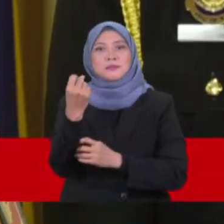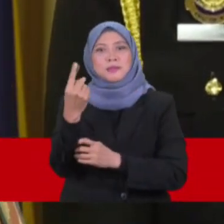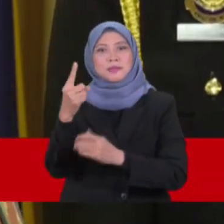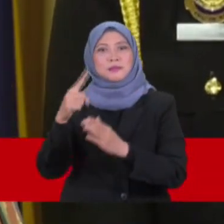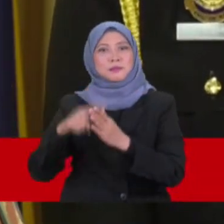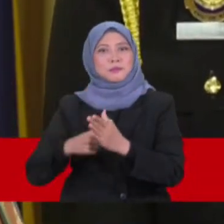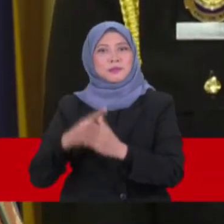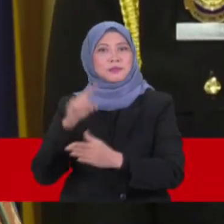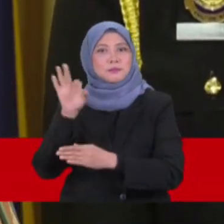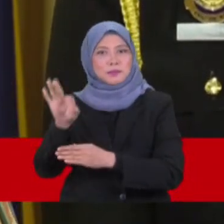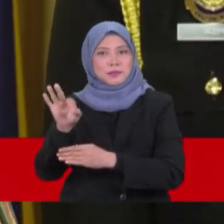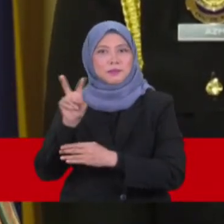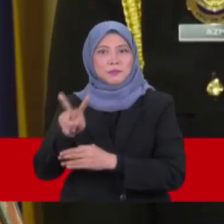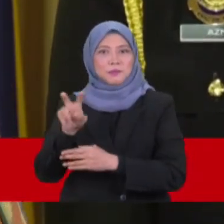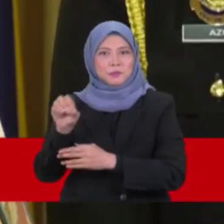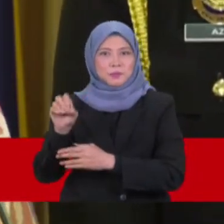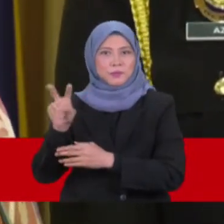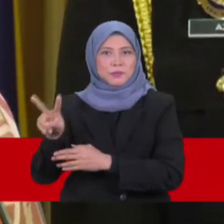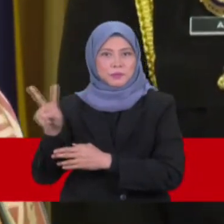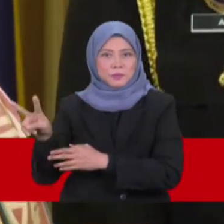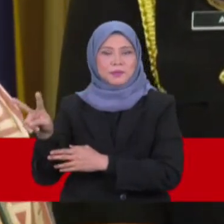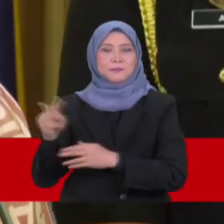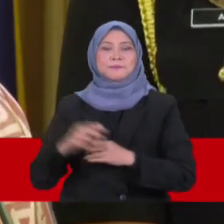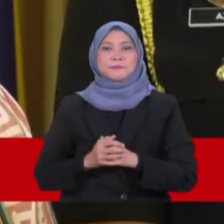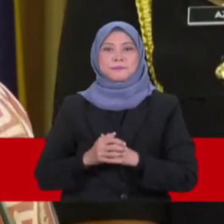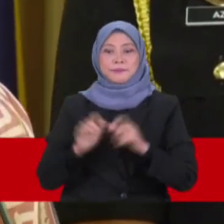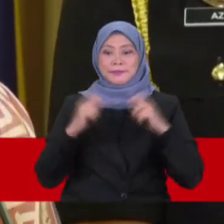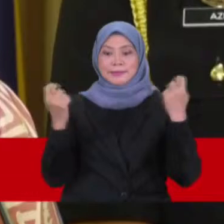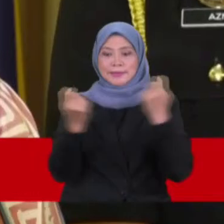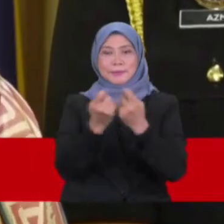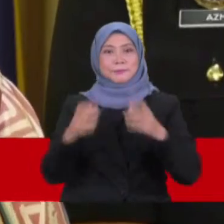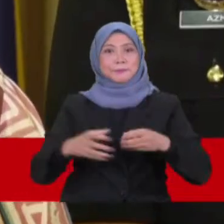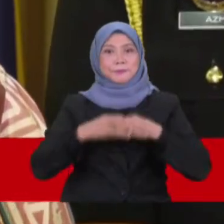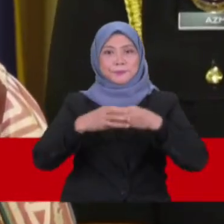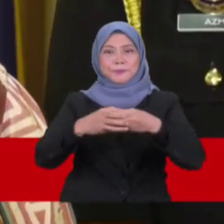2022, pasukan penguatkuasa Kabinet NHB